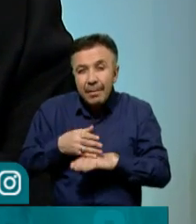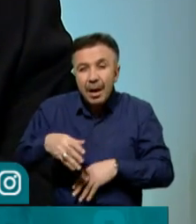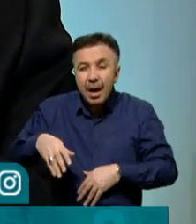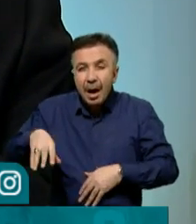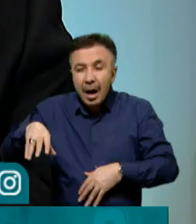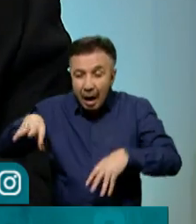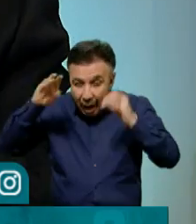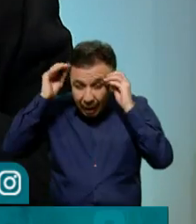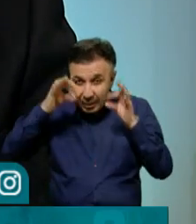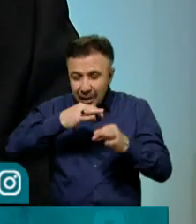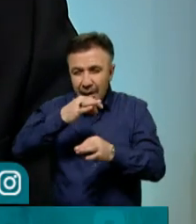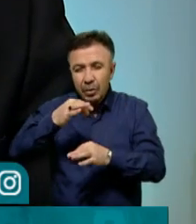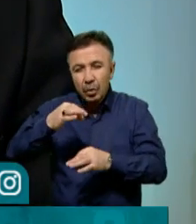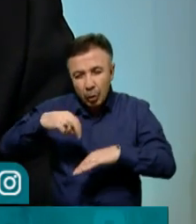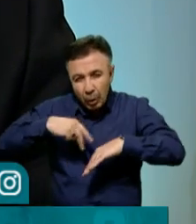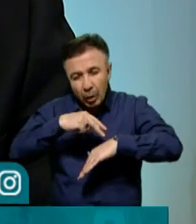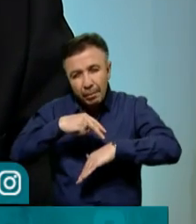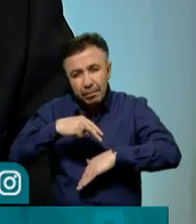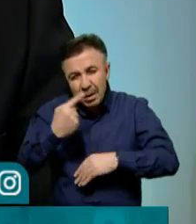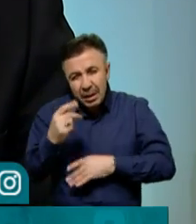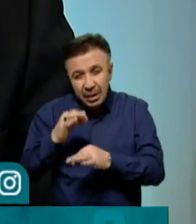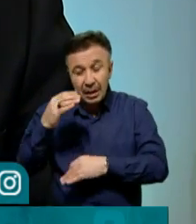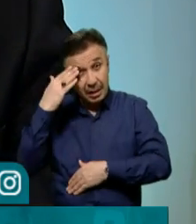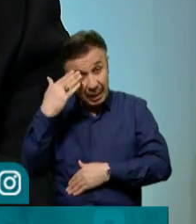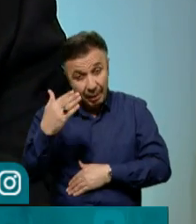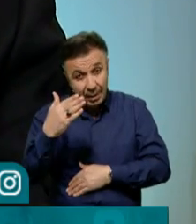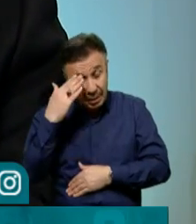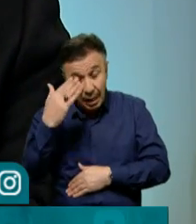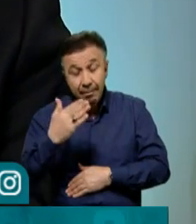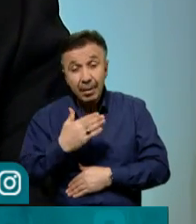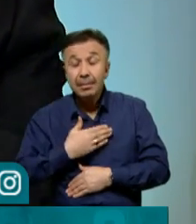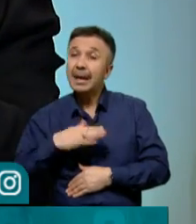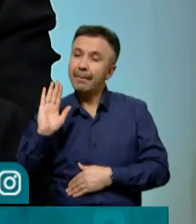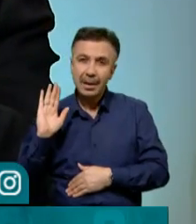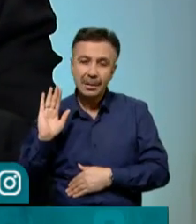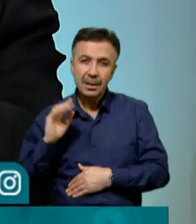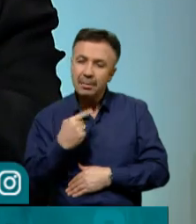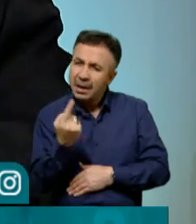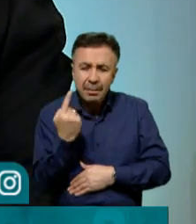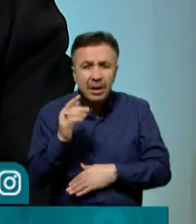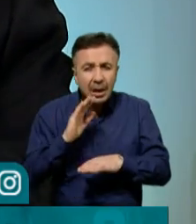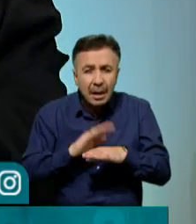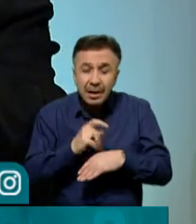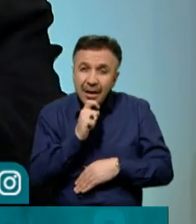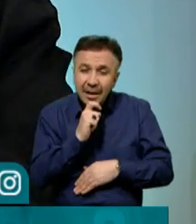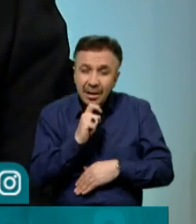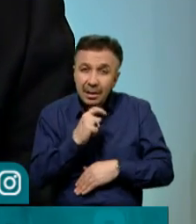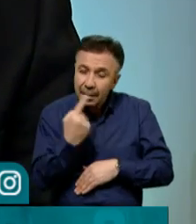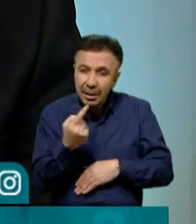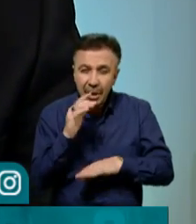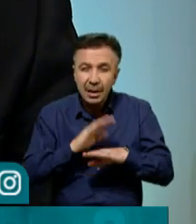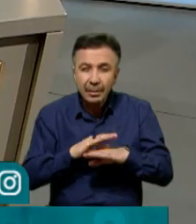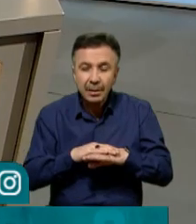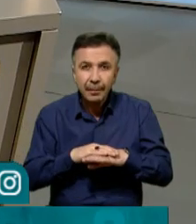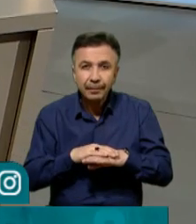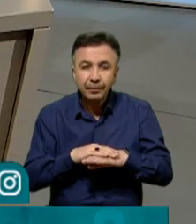biri selam verse selam alınmaz diyor. Biri bir şey yapsa, diyelim yanlış bir şey yaptı, emri bil maruf